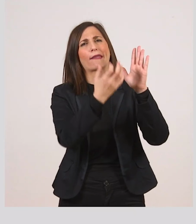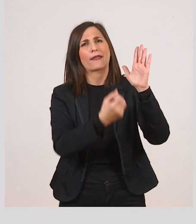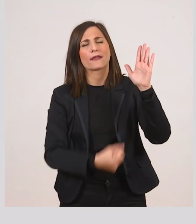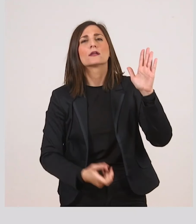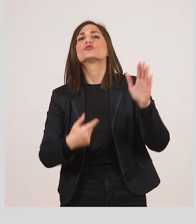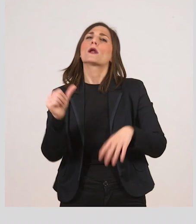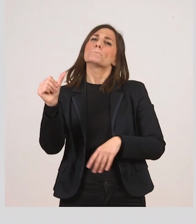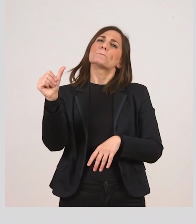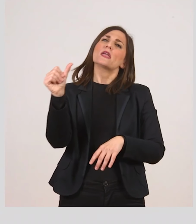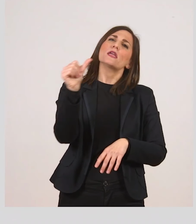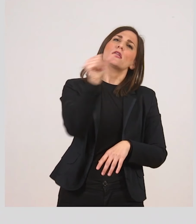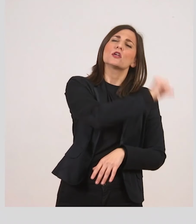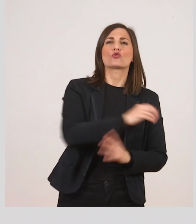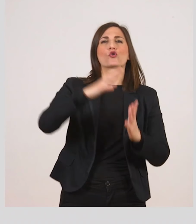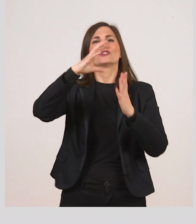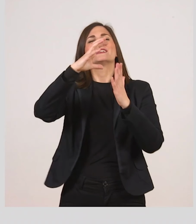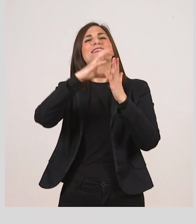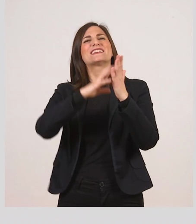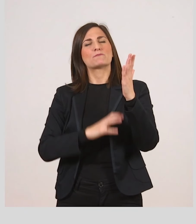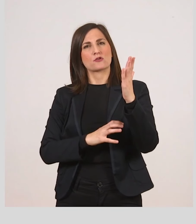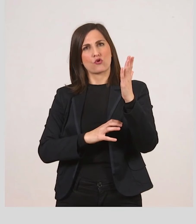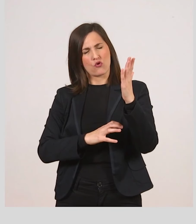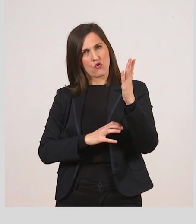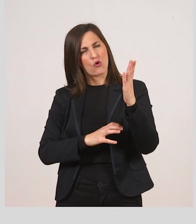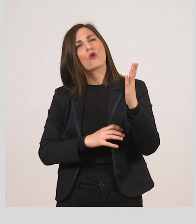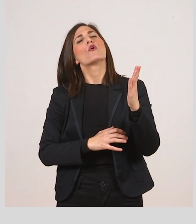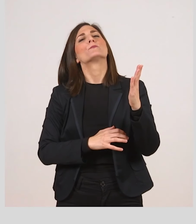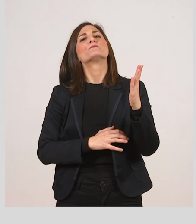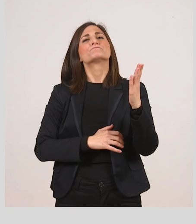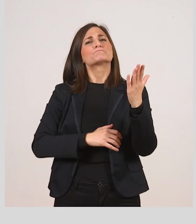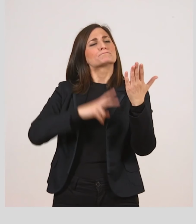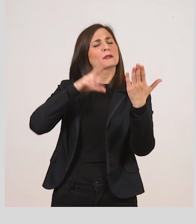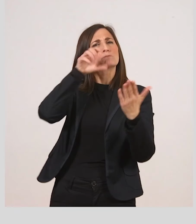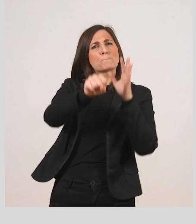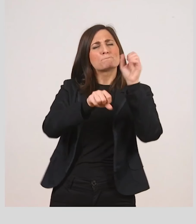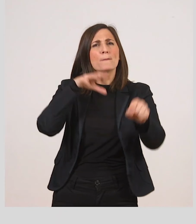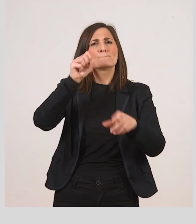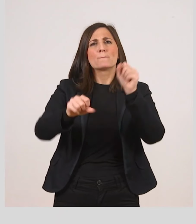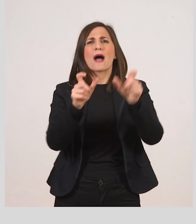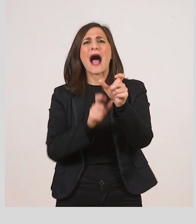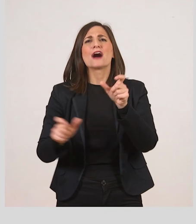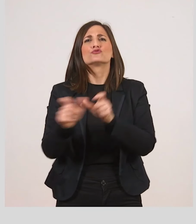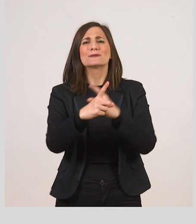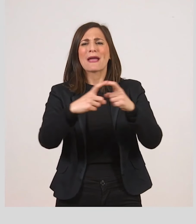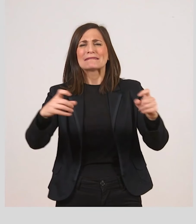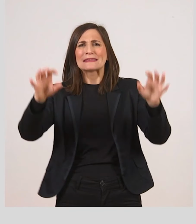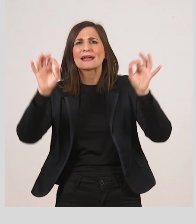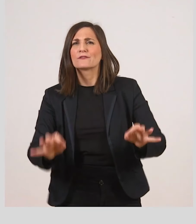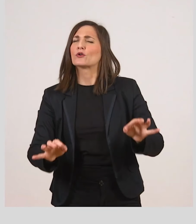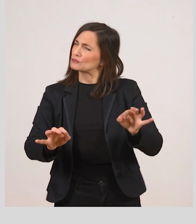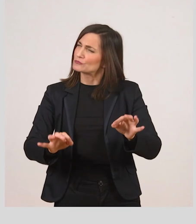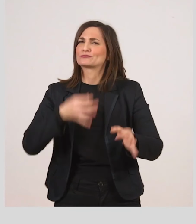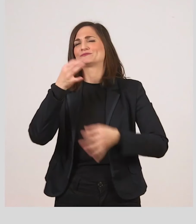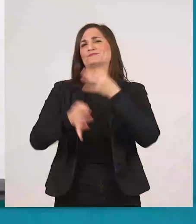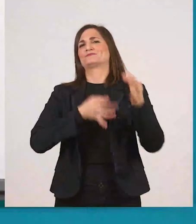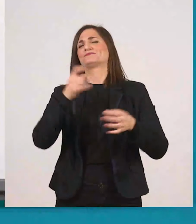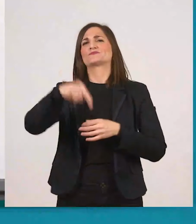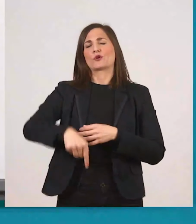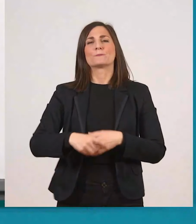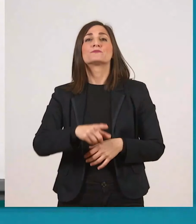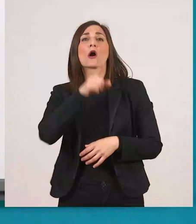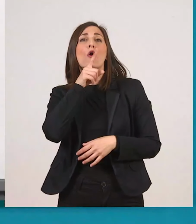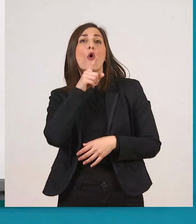επιστρέψουμε σε αυτό το κειμενάκι για να αναγνωρίσουμε και τις αντωνυμίες που δεν ξέραμε πριν σε ποιο είδος ανήκουν. Έτσι, πάμε.